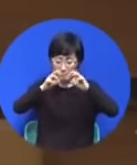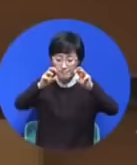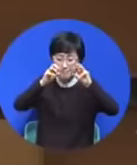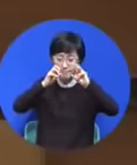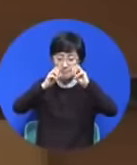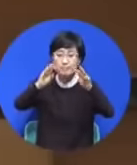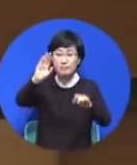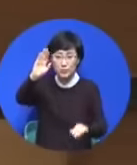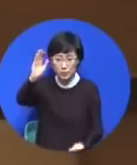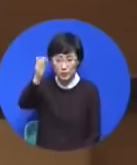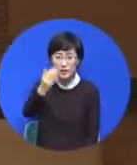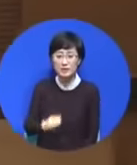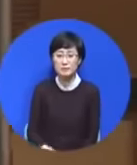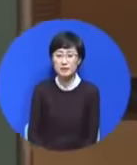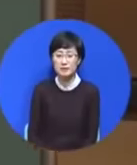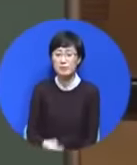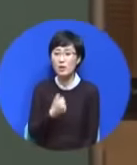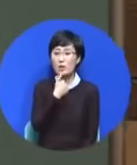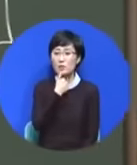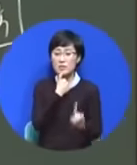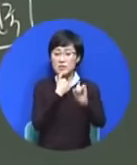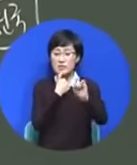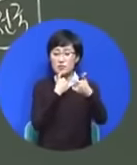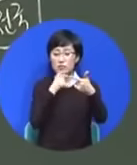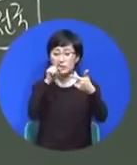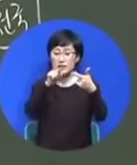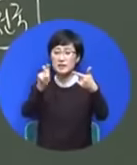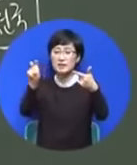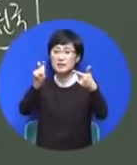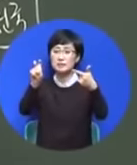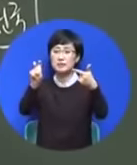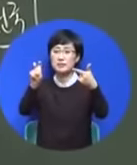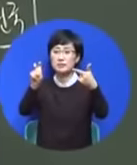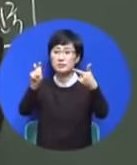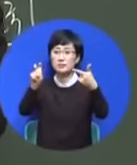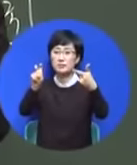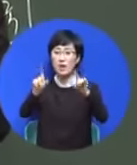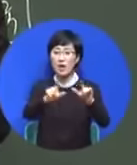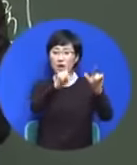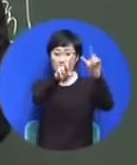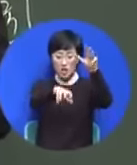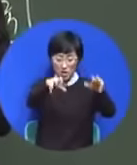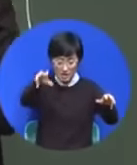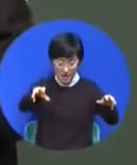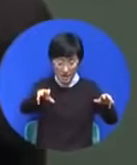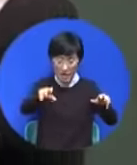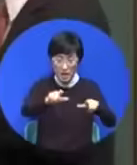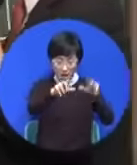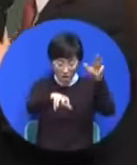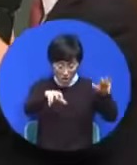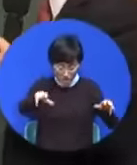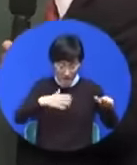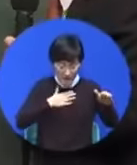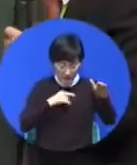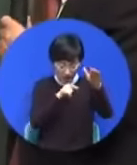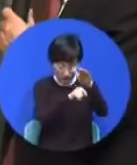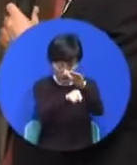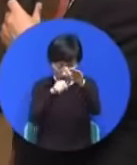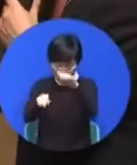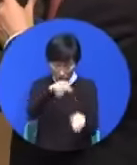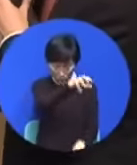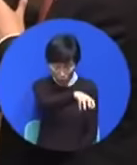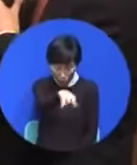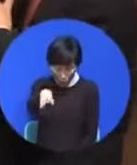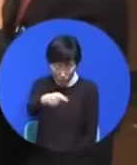있다 마장 20절입니다 현장을 바꾸라 어떻게 말합니까